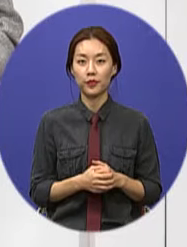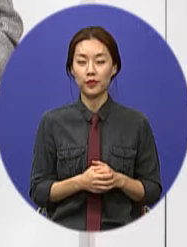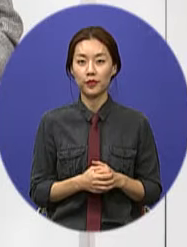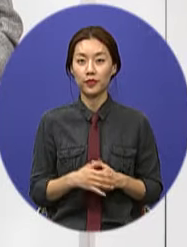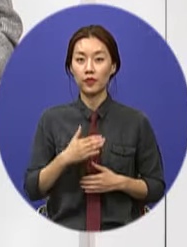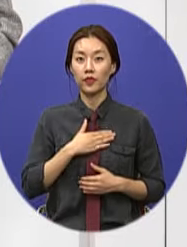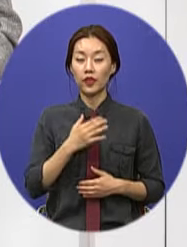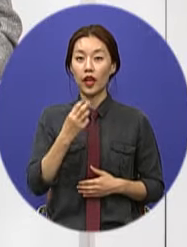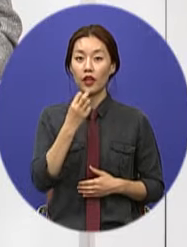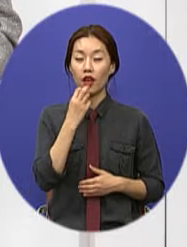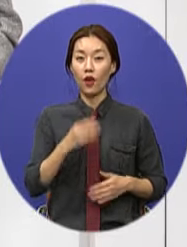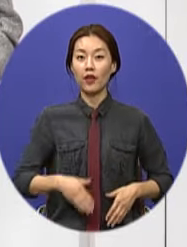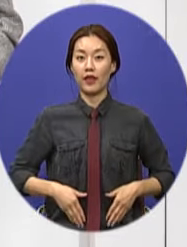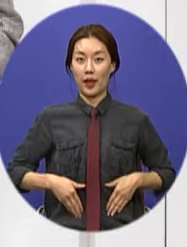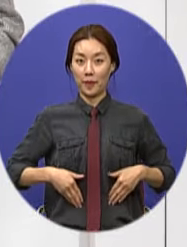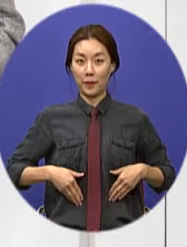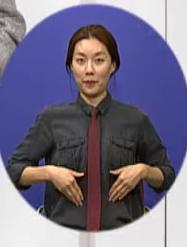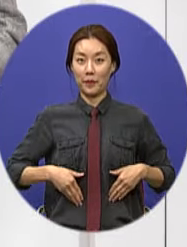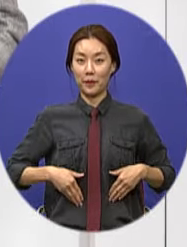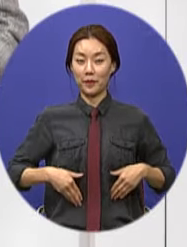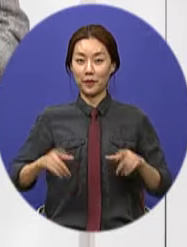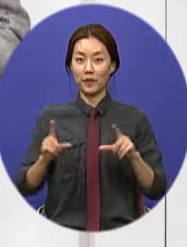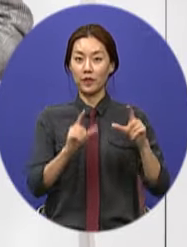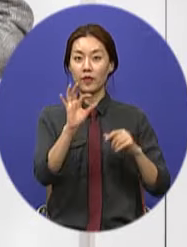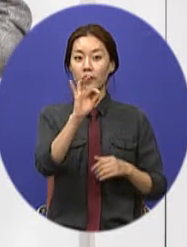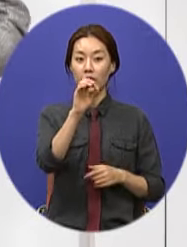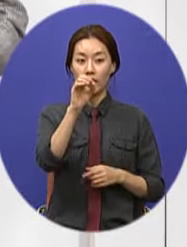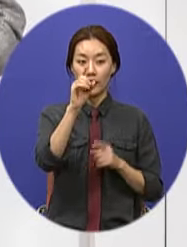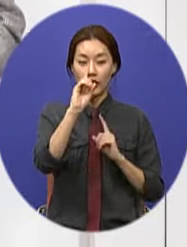예, 경남 남해에 사는 이한간입니다.